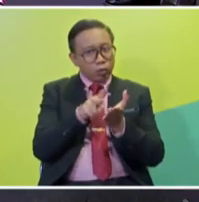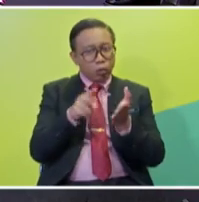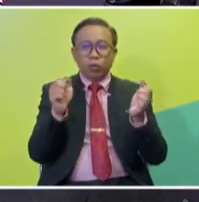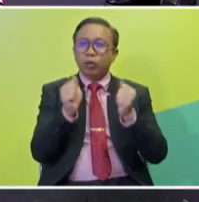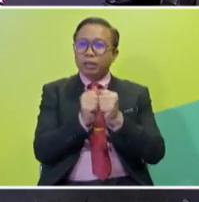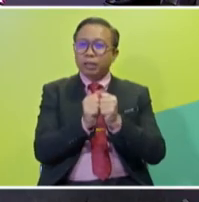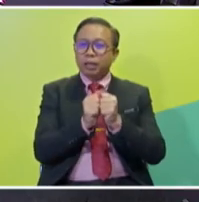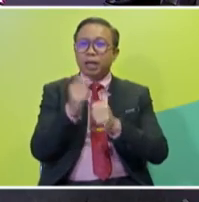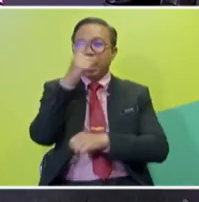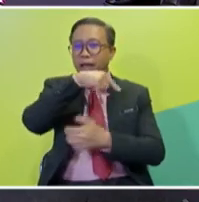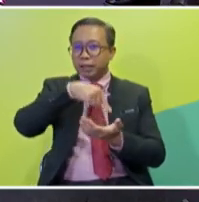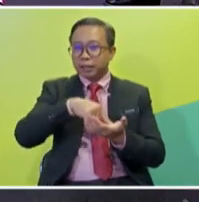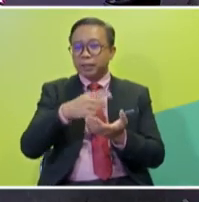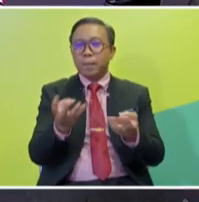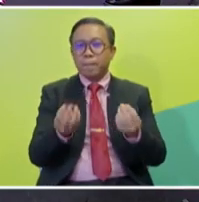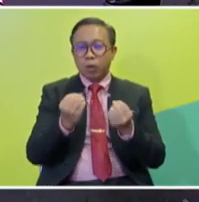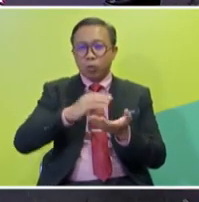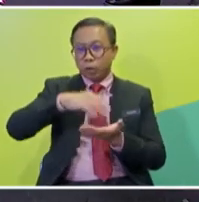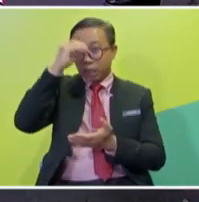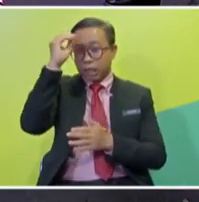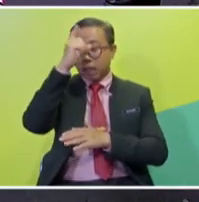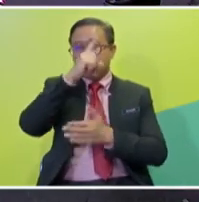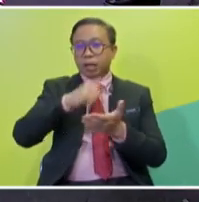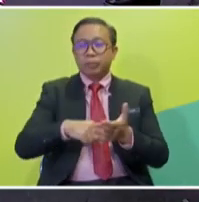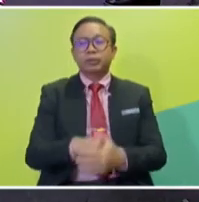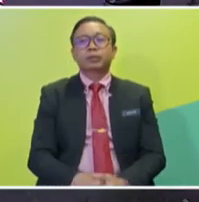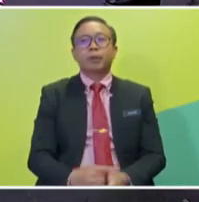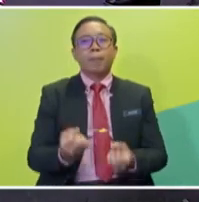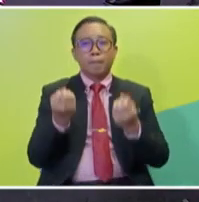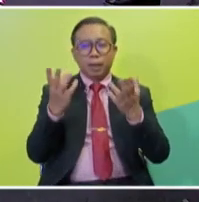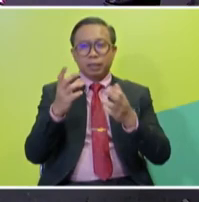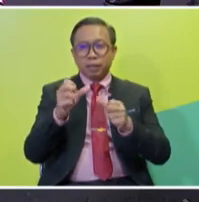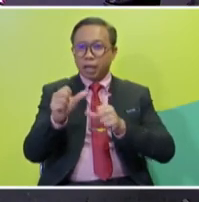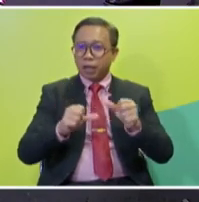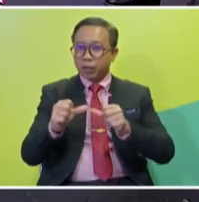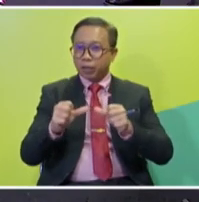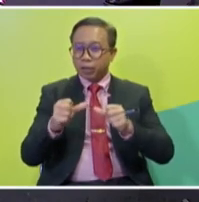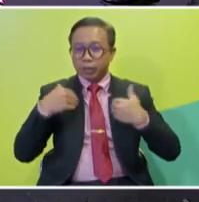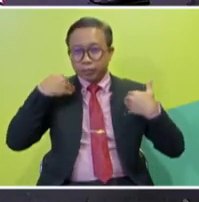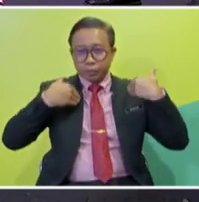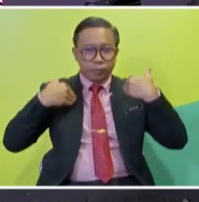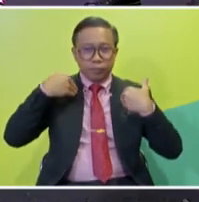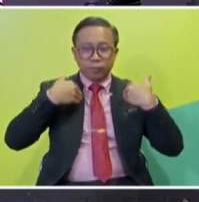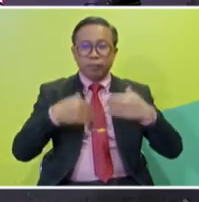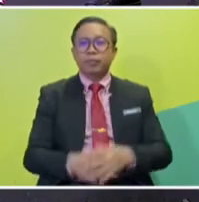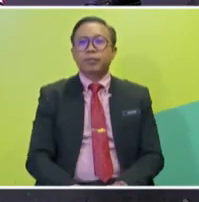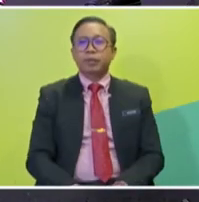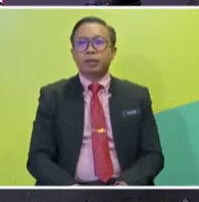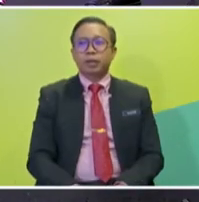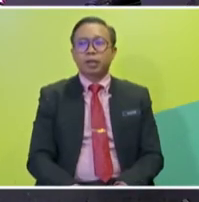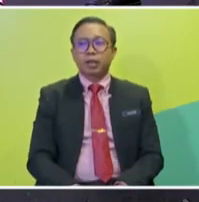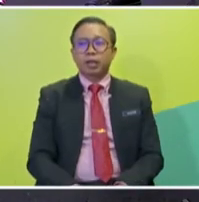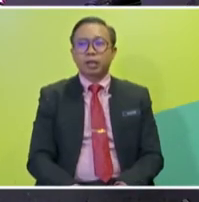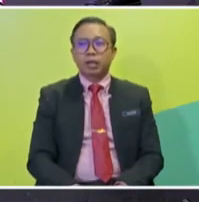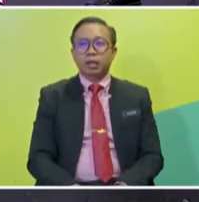ke hari ini kita tidak belajar aku juga apa kaitan gitu ada nampak banyak hewan di sini saya bukan ke seorangan